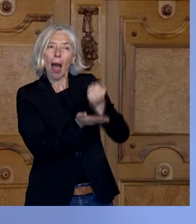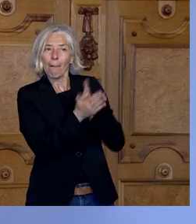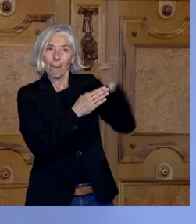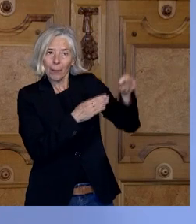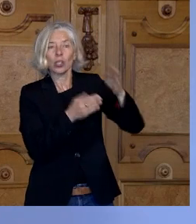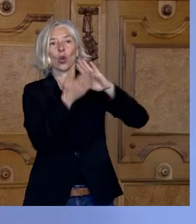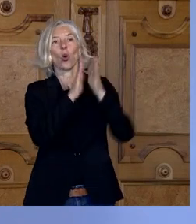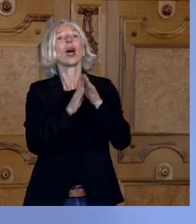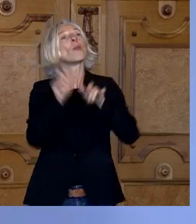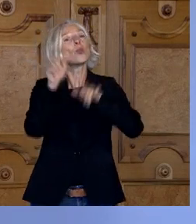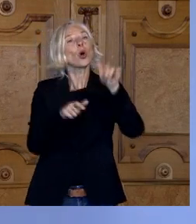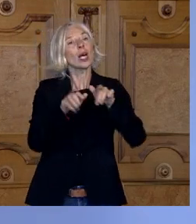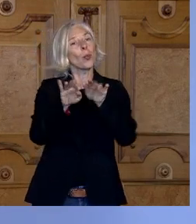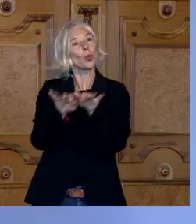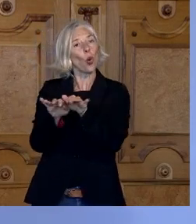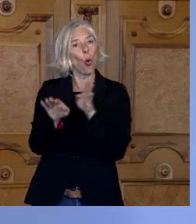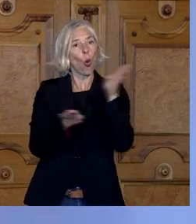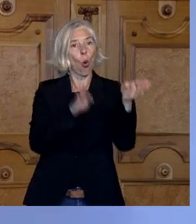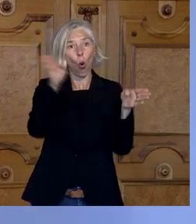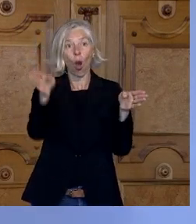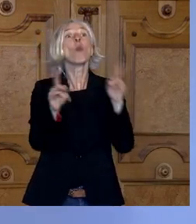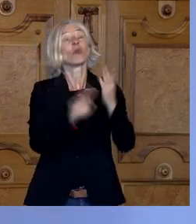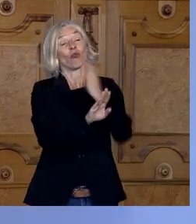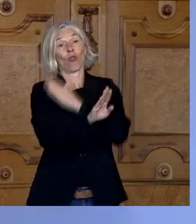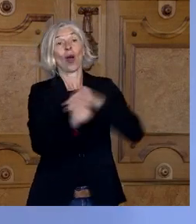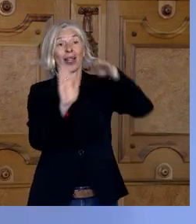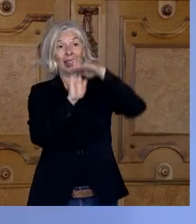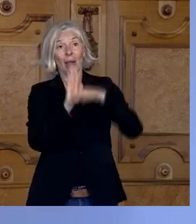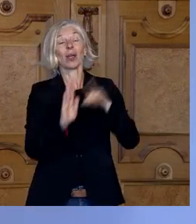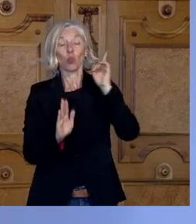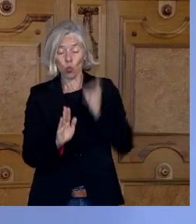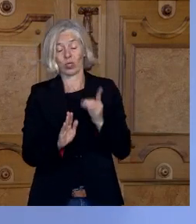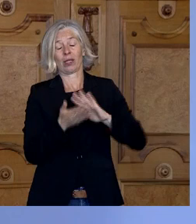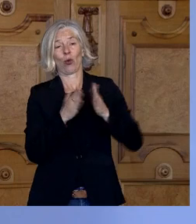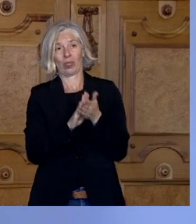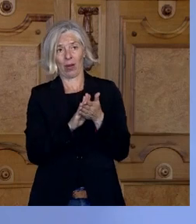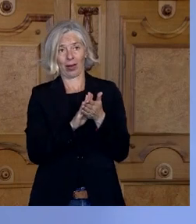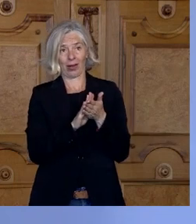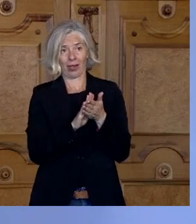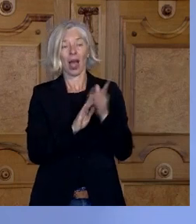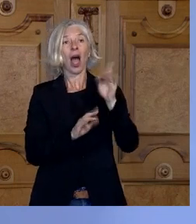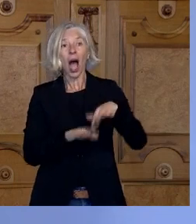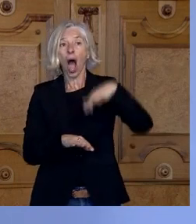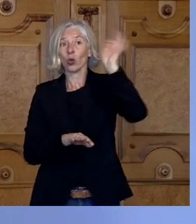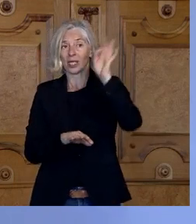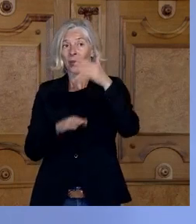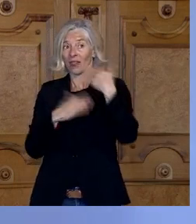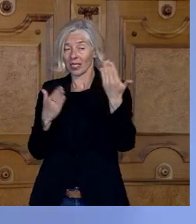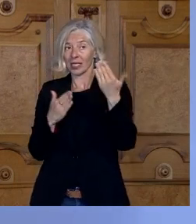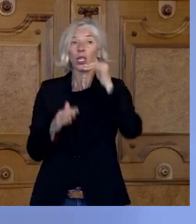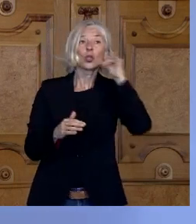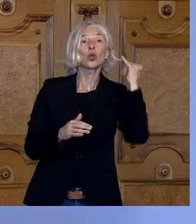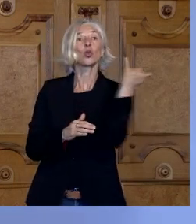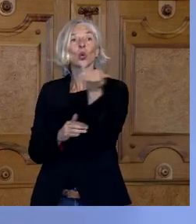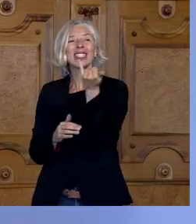Ausgenommen bei Terminvorgaben sind die Stadtkasse und die Bürger- und Touristeninformation, die ab kommendem Montag, den 11. Mai,